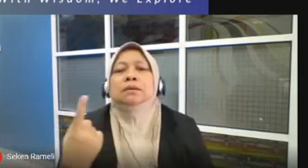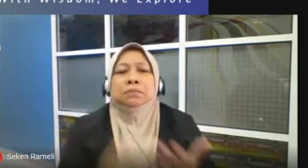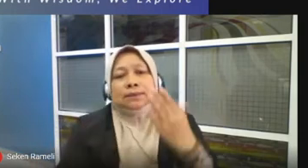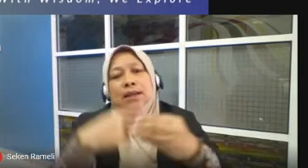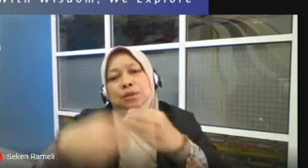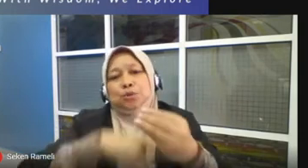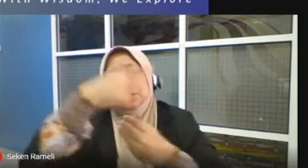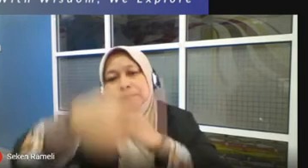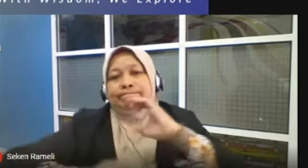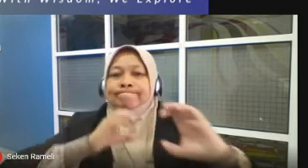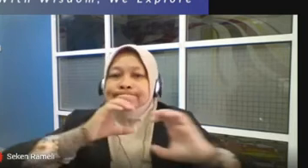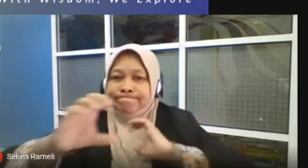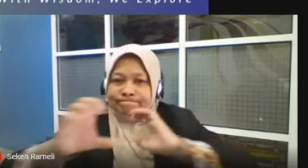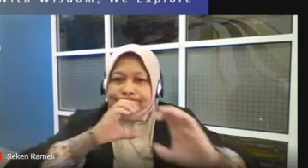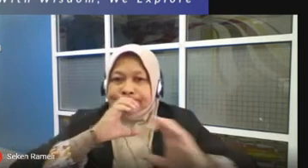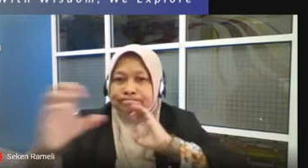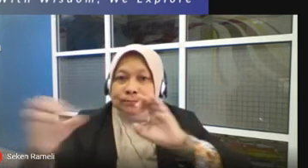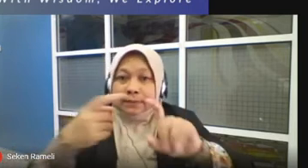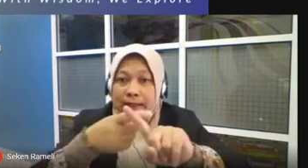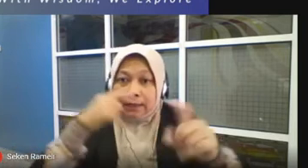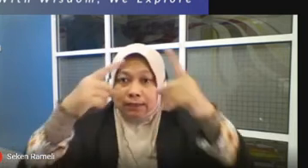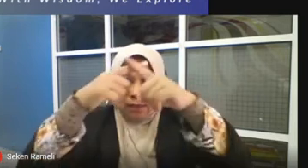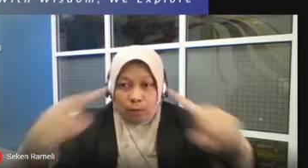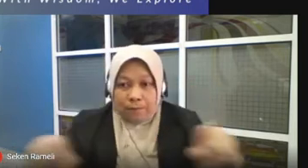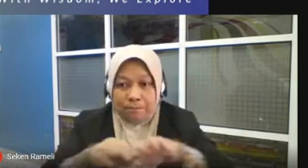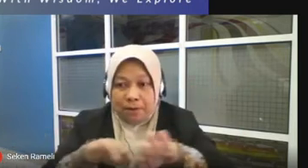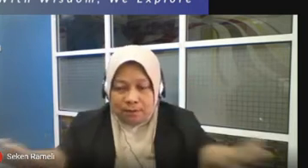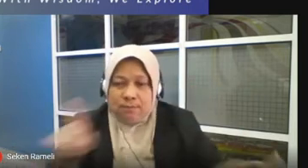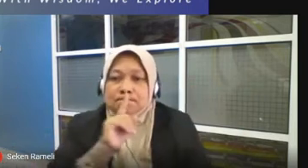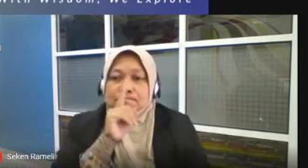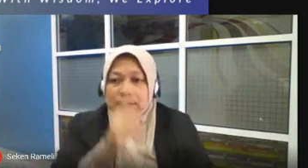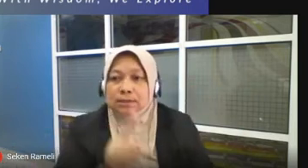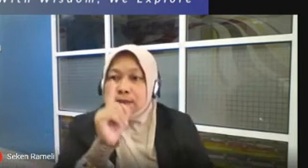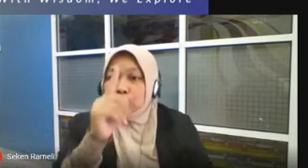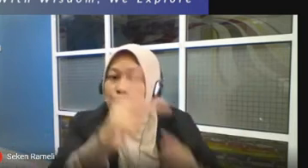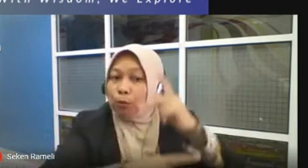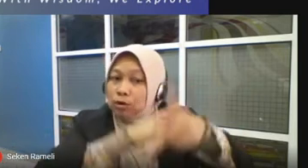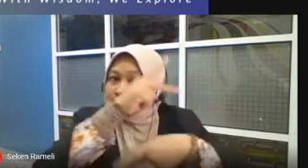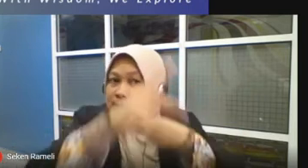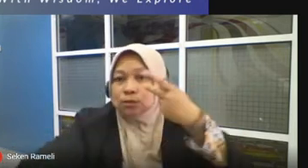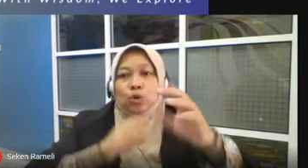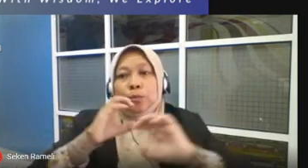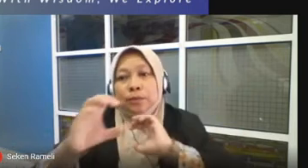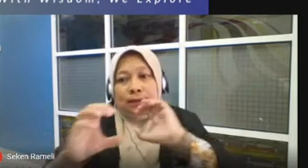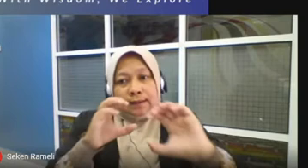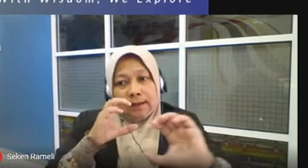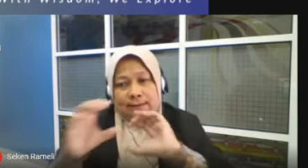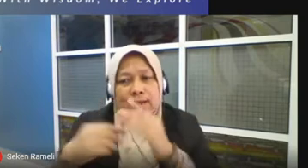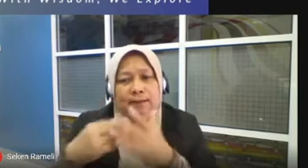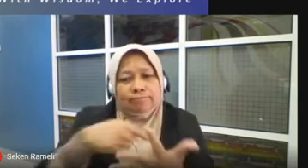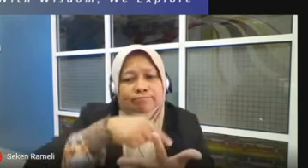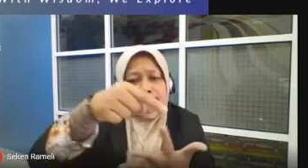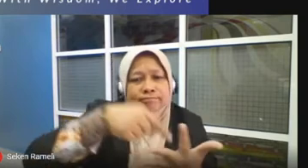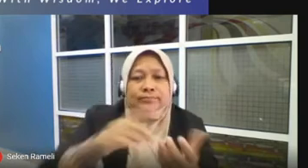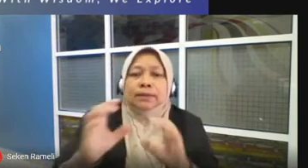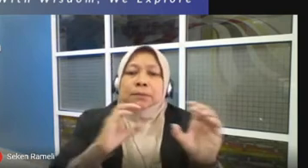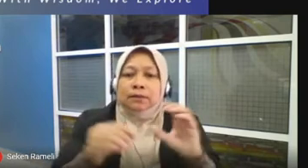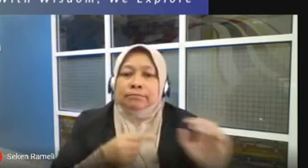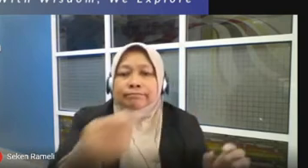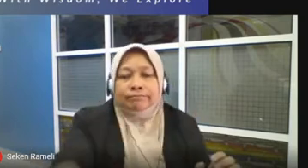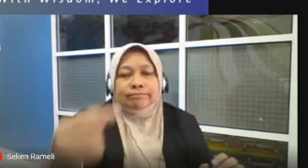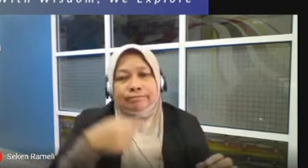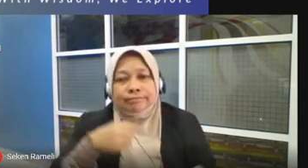awam. Satu proses dari segi Dewan Bahasa dan Pustaka, ianya merupakan satu proses komunikasi ataupun pengantaran mesej dalam bentuk